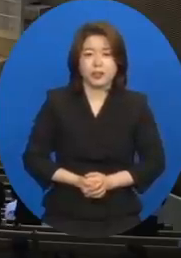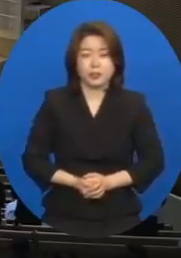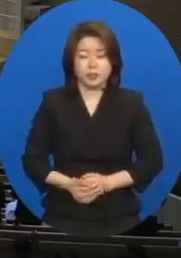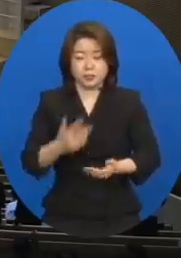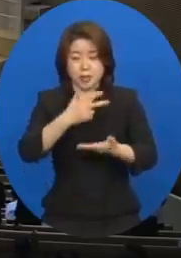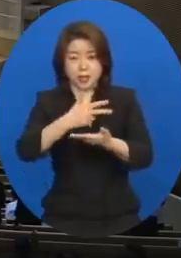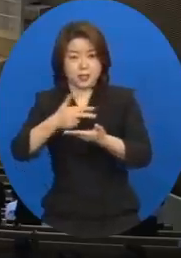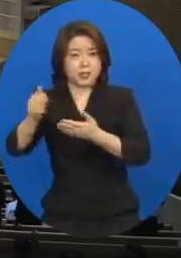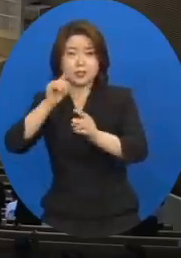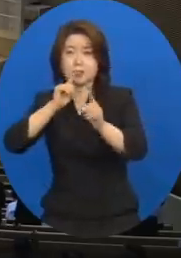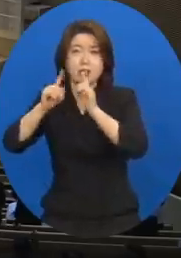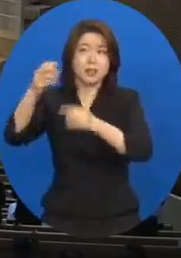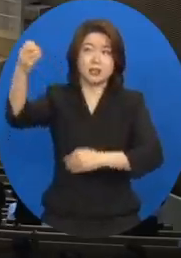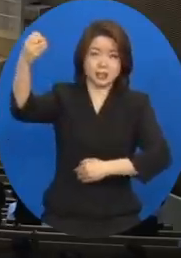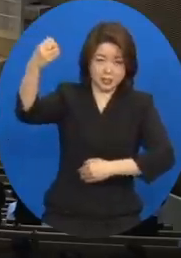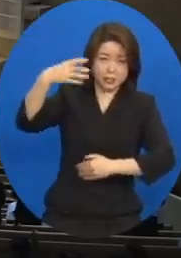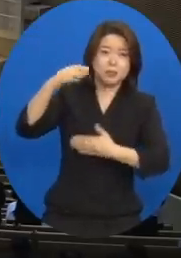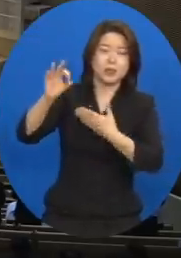주님